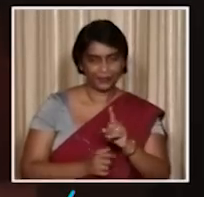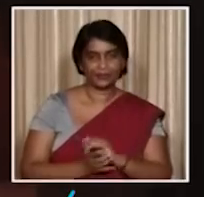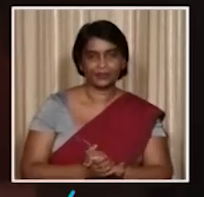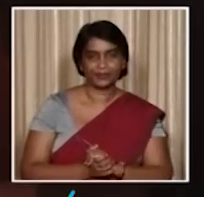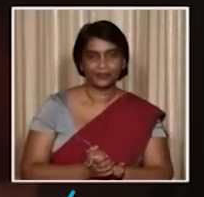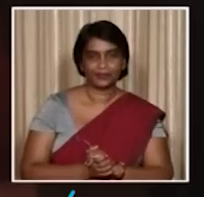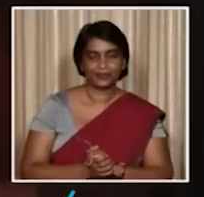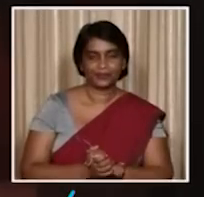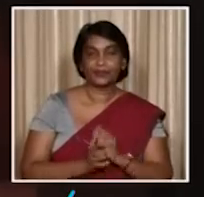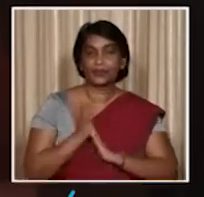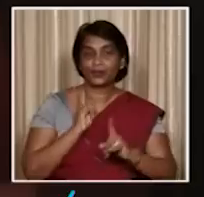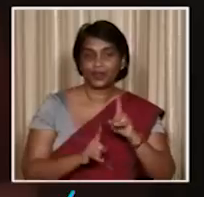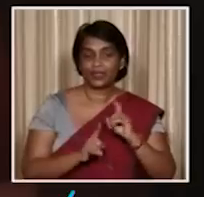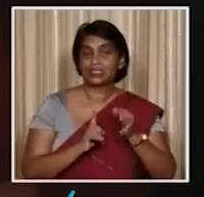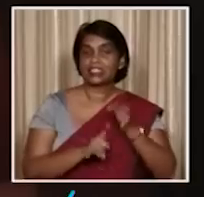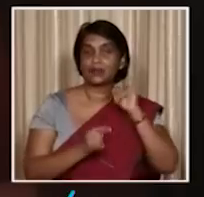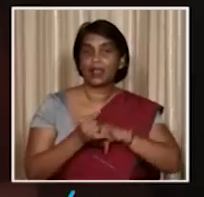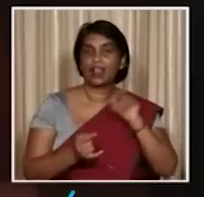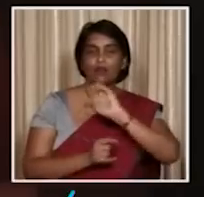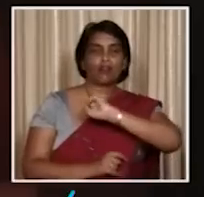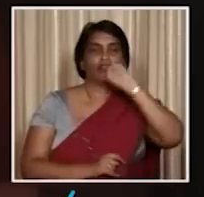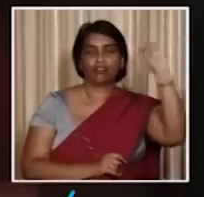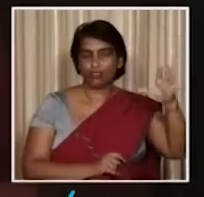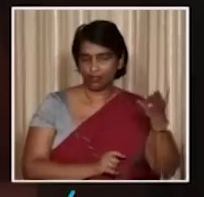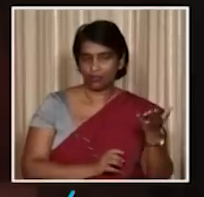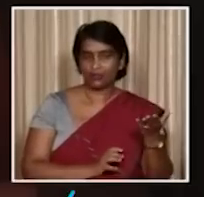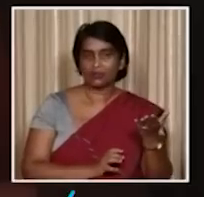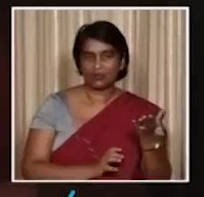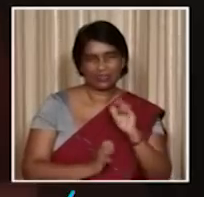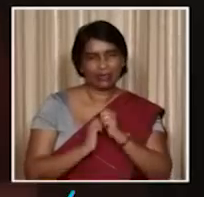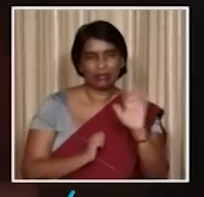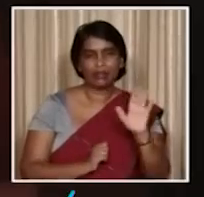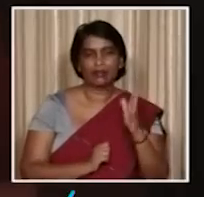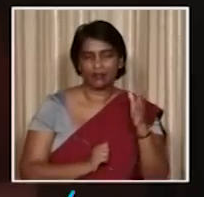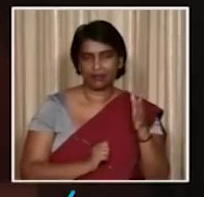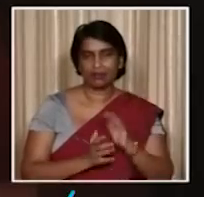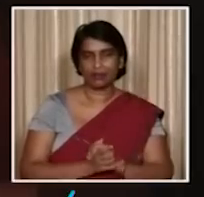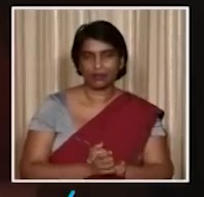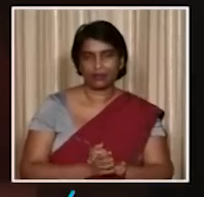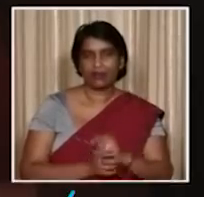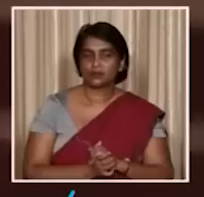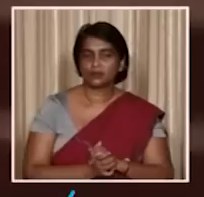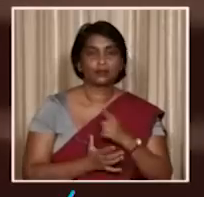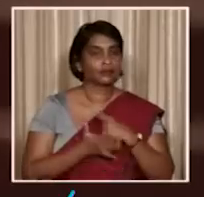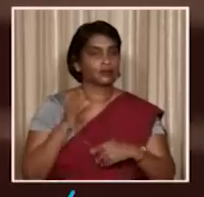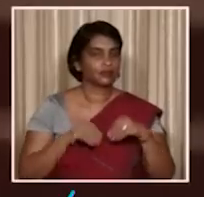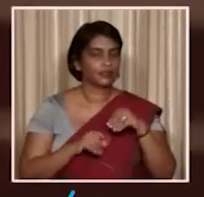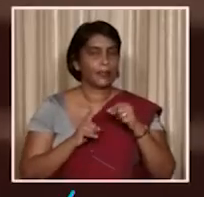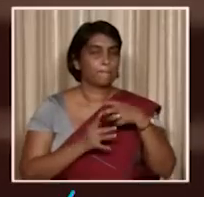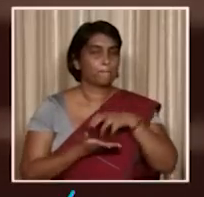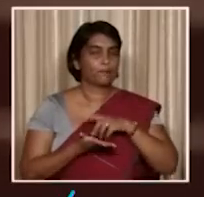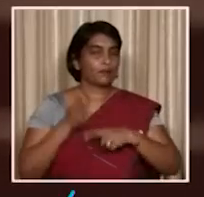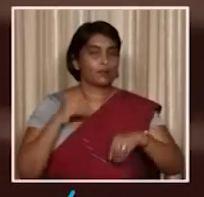ප්‍රශ්න ගොඩාක් එක්ක ඔබතුමාගේ අමාත්‍යංශෙන් දැන් ජනාධිපති ලේකම් කාර්යාලයට එතුමා යවලාලු. එහෙම කරන්න එපා. එතුමාගේ පලිගන්න එපා. එතුමා වරදක් කරේ නැහැ. පළාත් පාලන